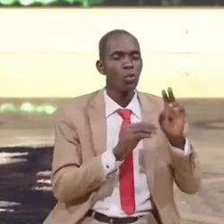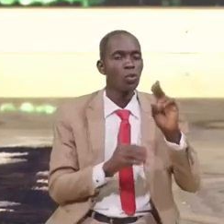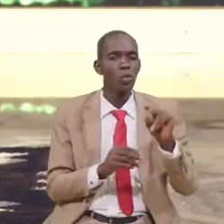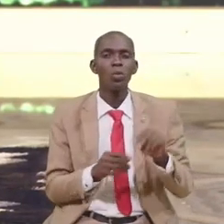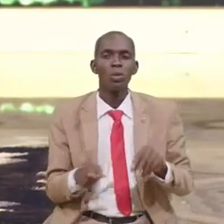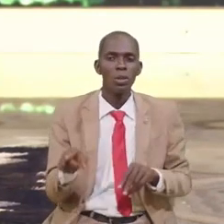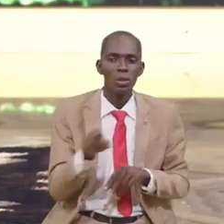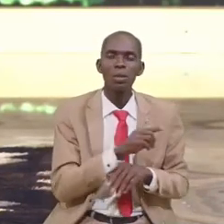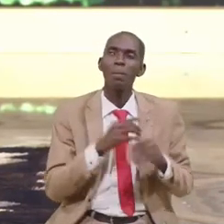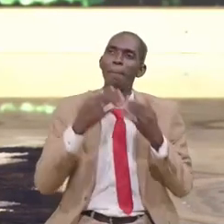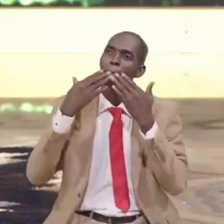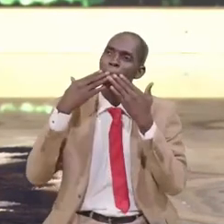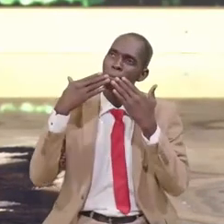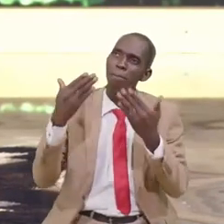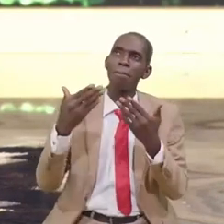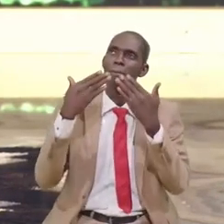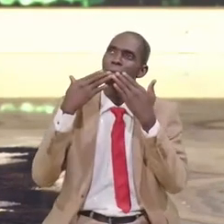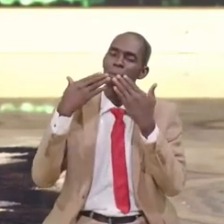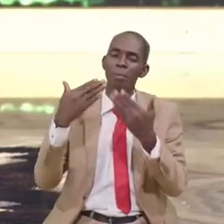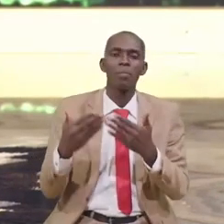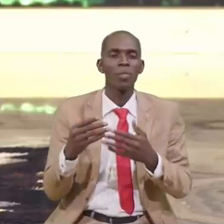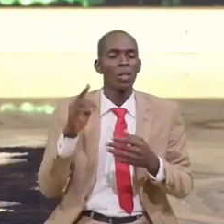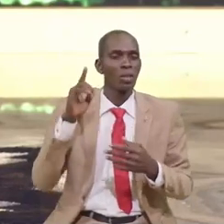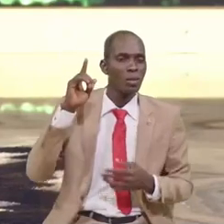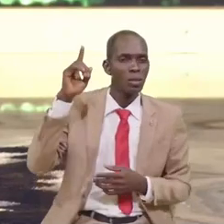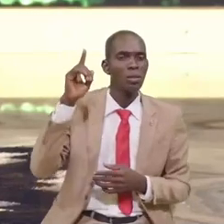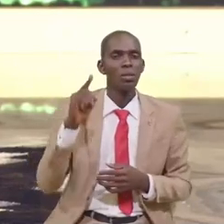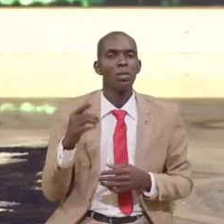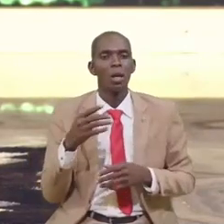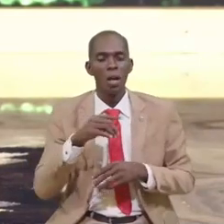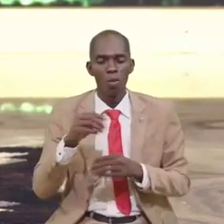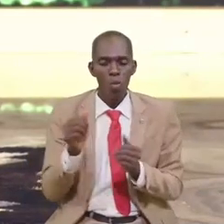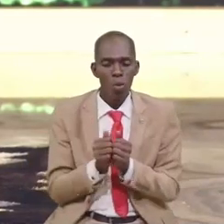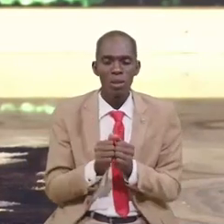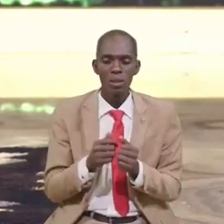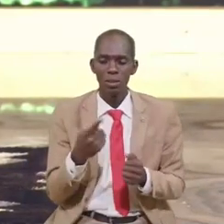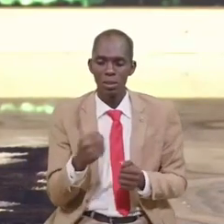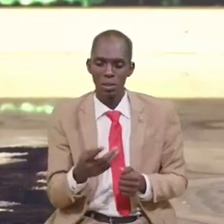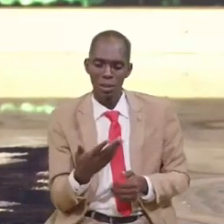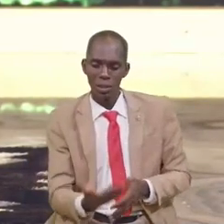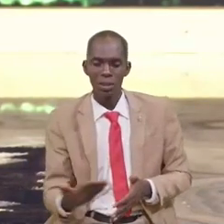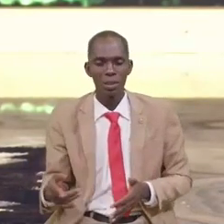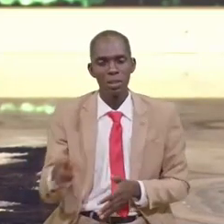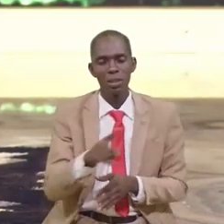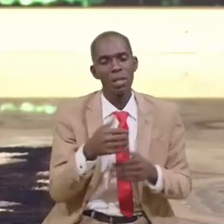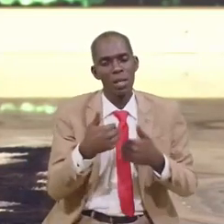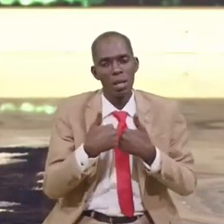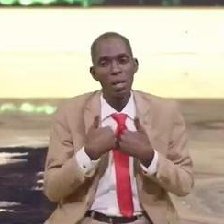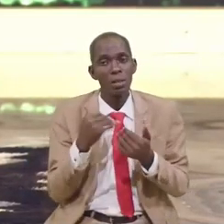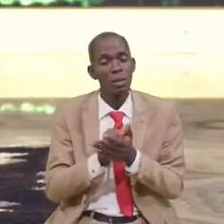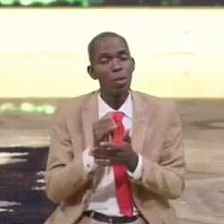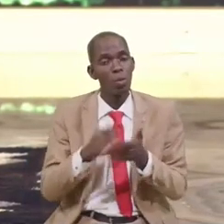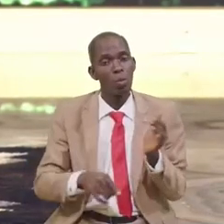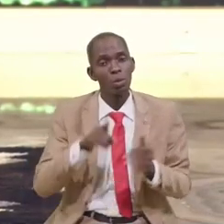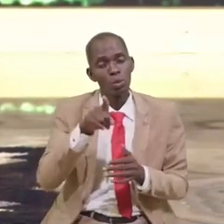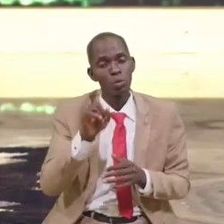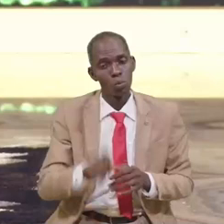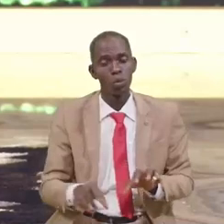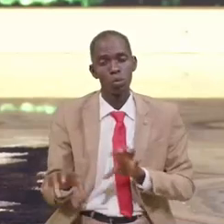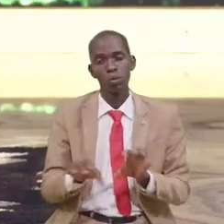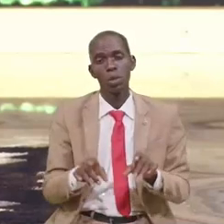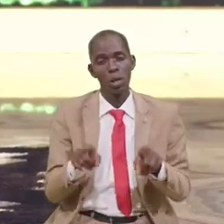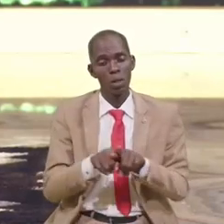dit qu'elles l'ont assisté de leur bien. Mais ils l'ont assisté de leur bien. C'est ce que nous devons